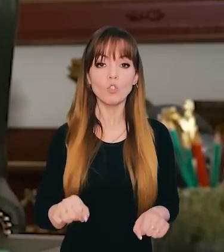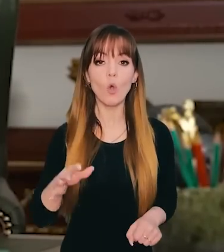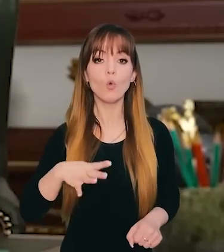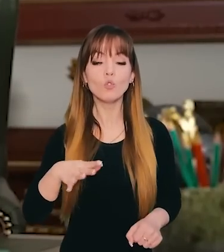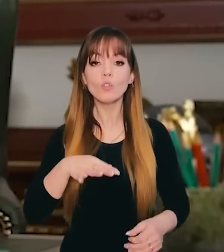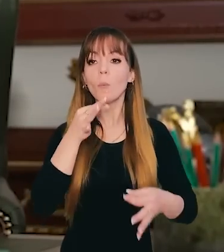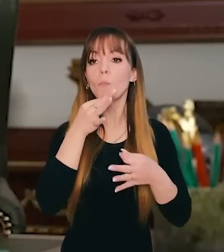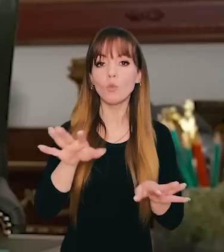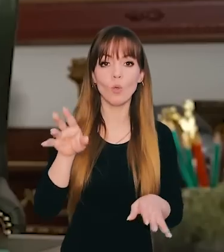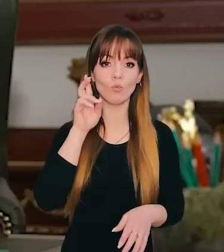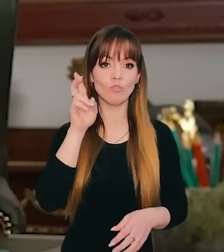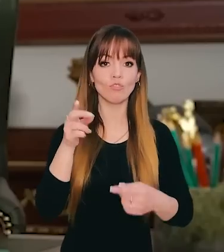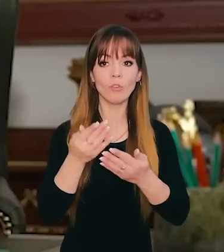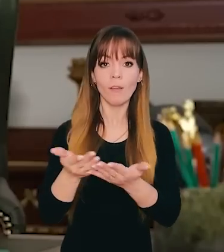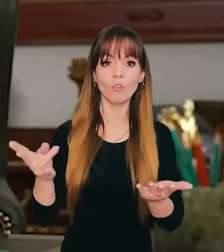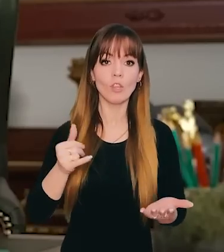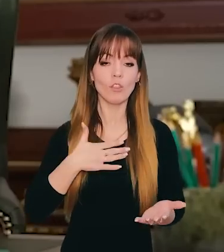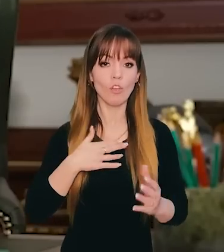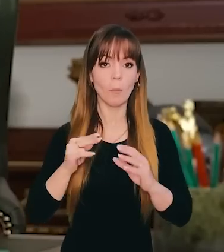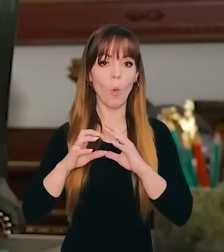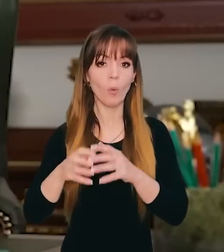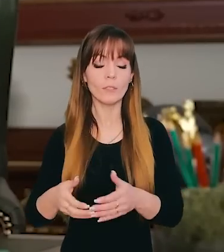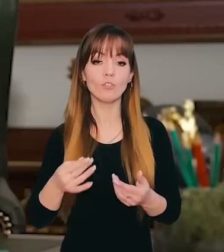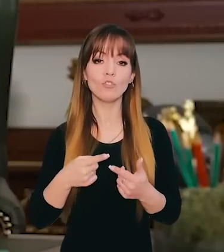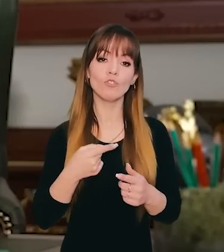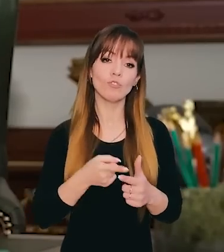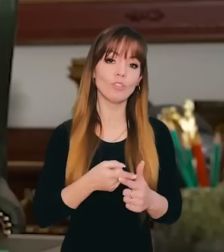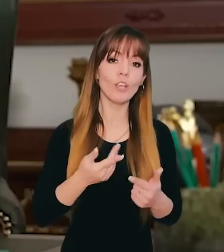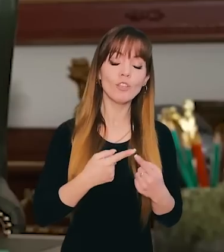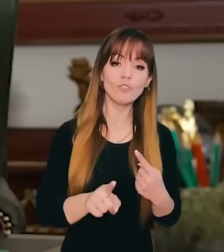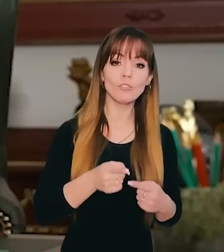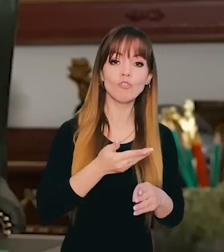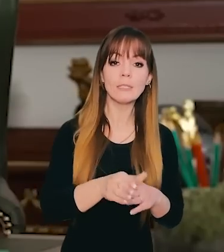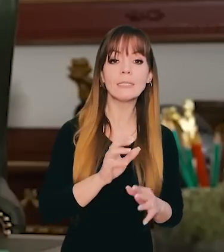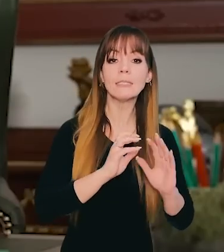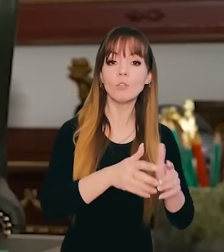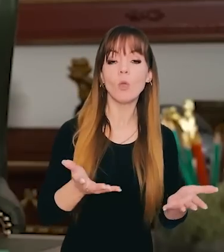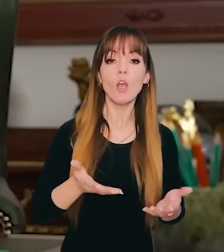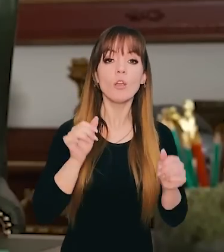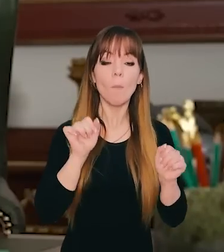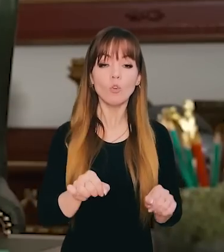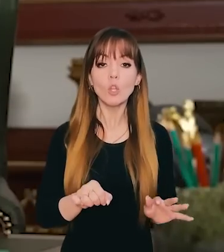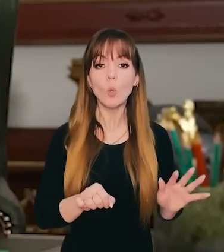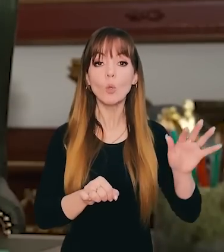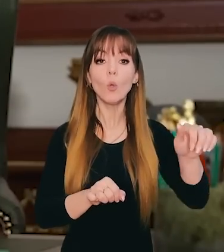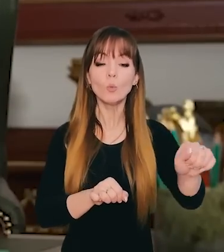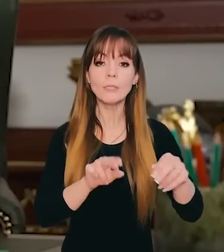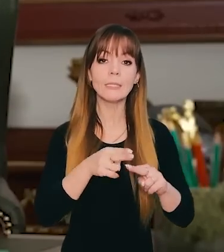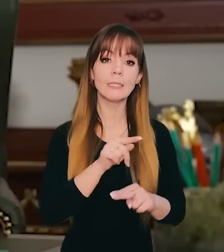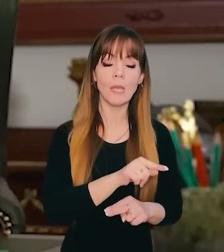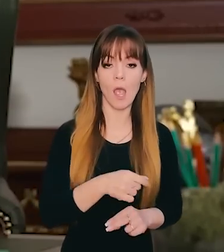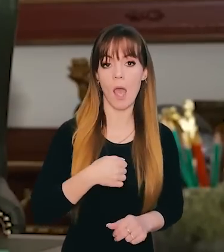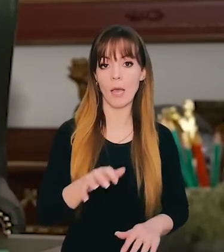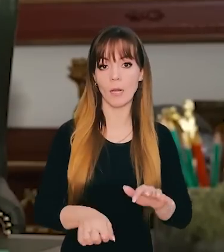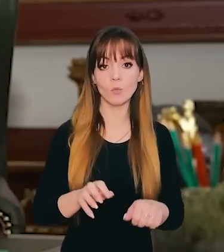може очікувати будь-яку державу на нашому континенті чи в інших частинах світу до яких може дотягнутися